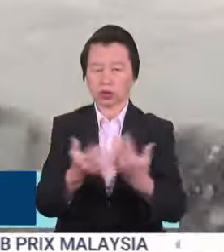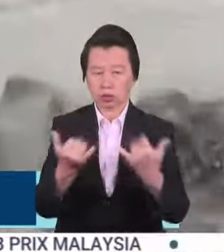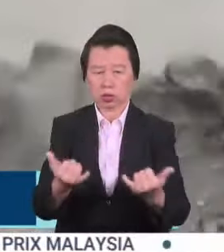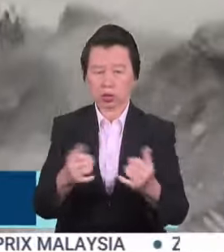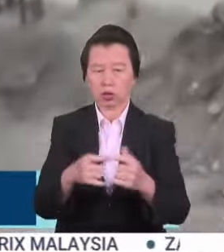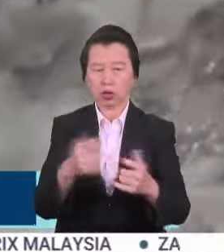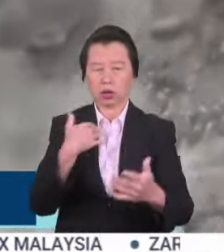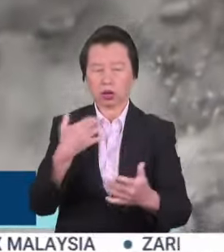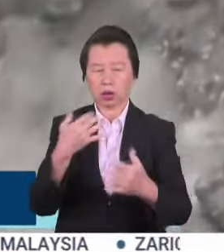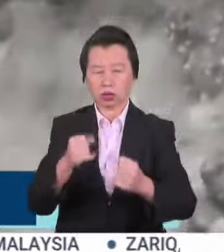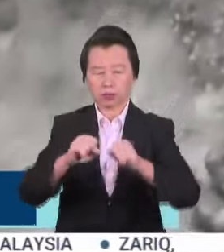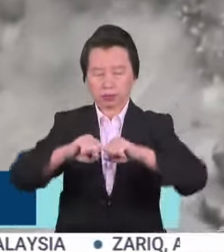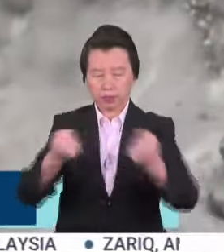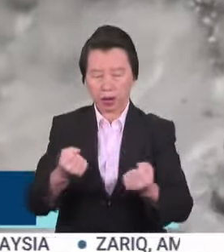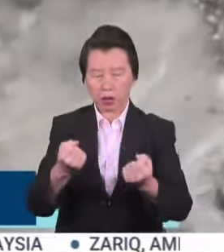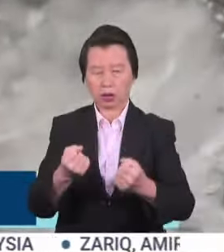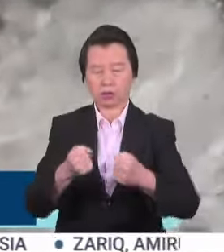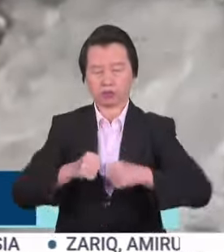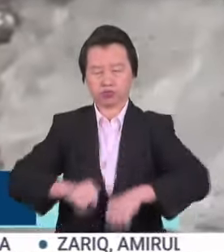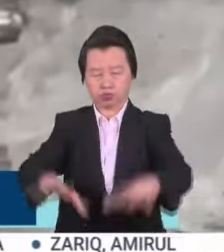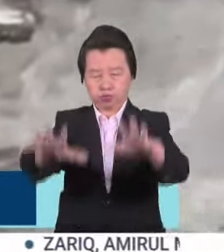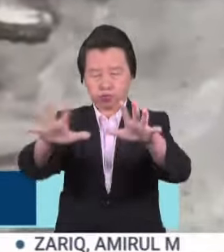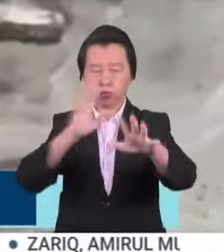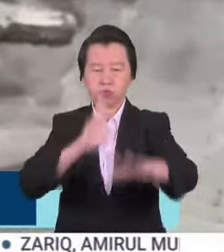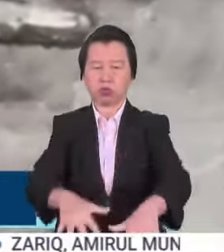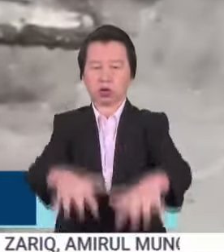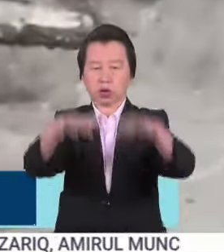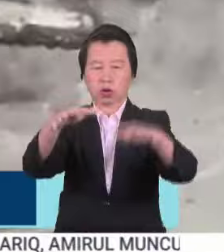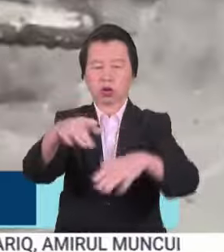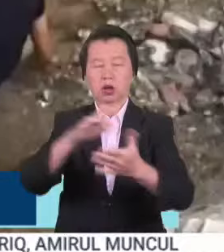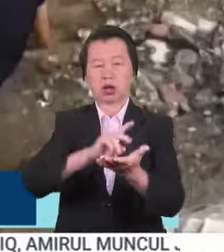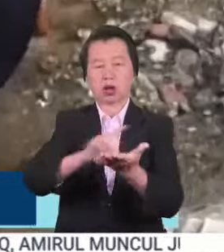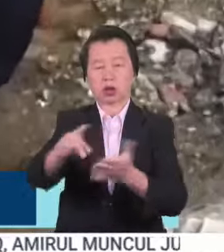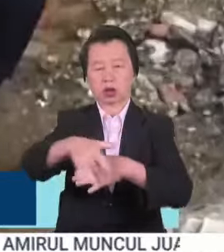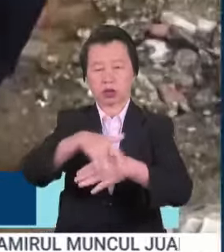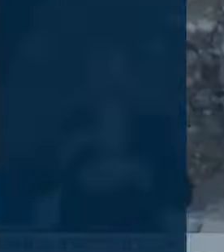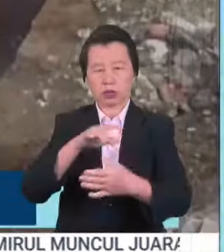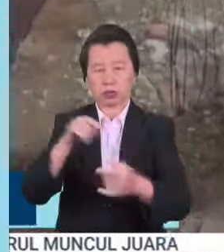selepas tebing tasik glasier pecah lalu mencetuskan banjir kilat awal minggu ini.